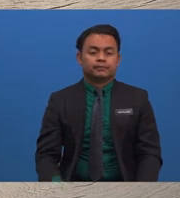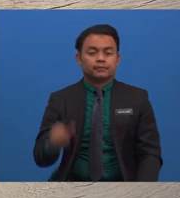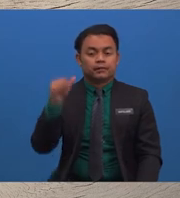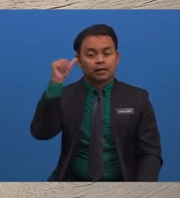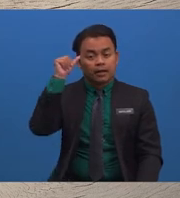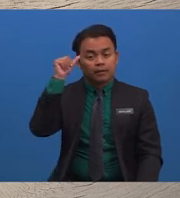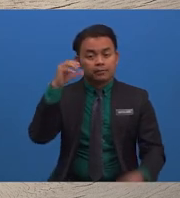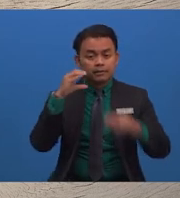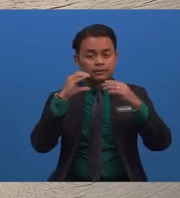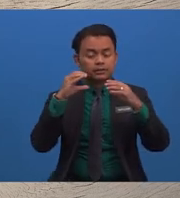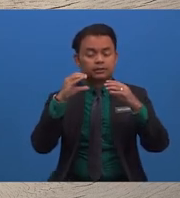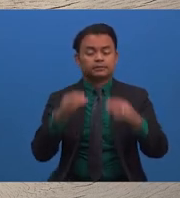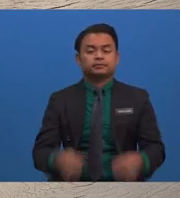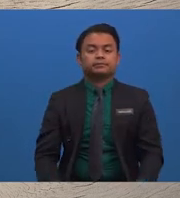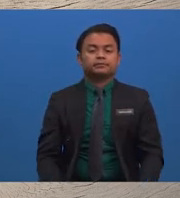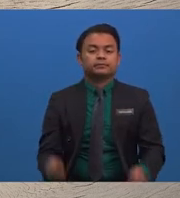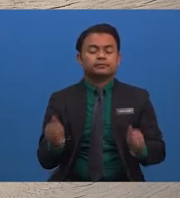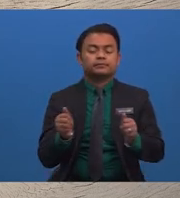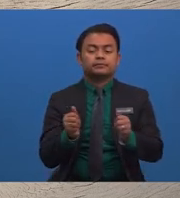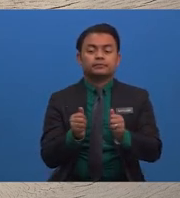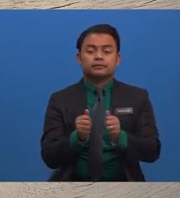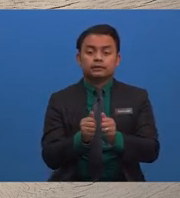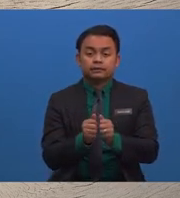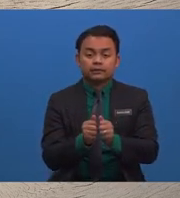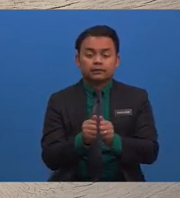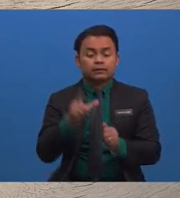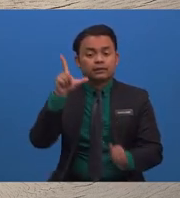merupakan percakapan Dian kepada Amir.